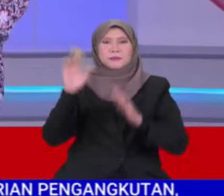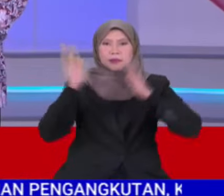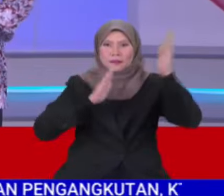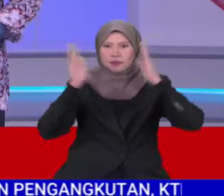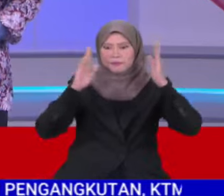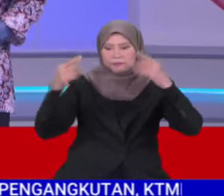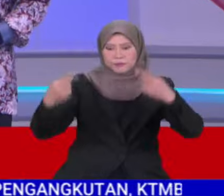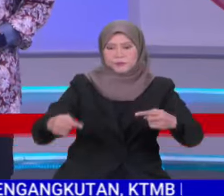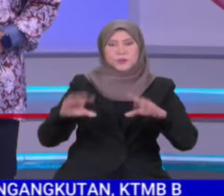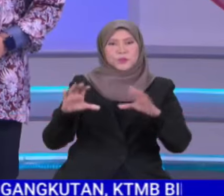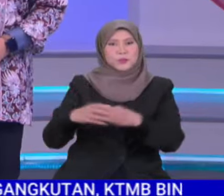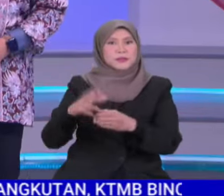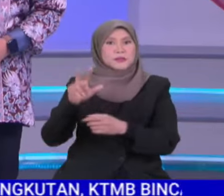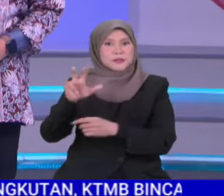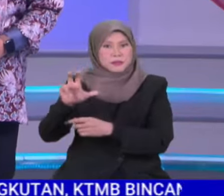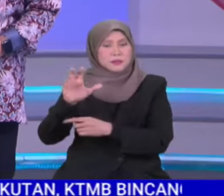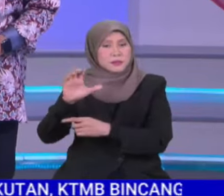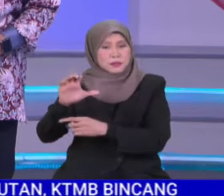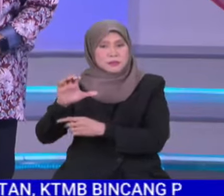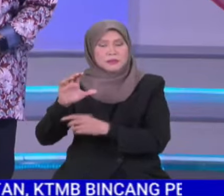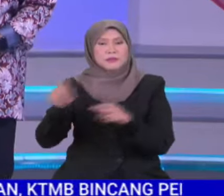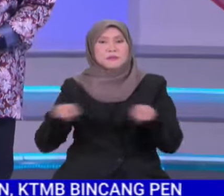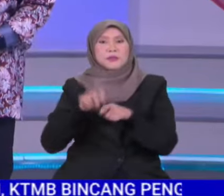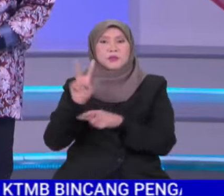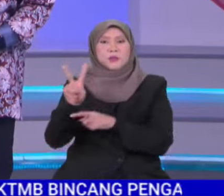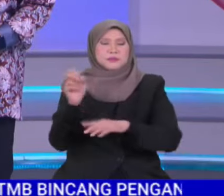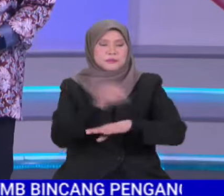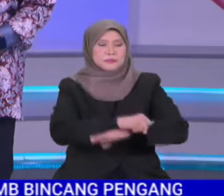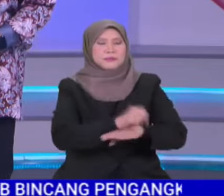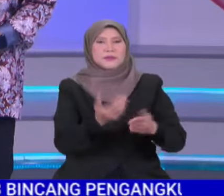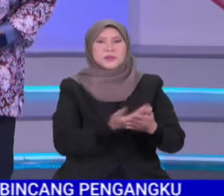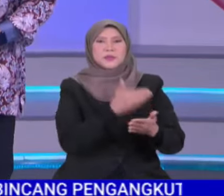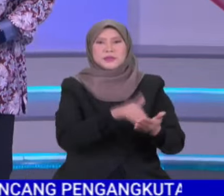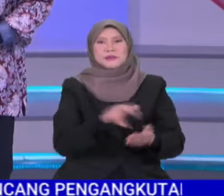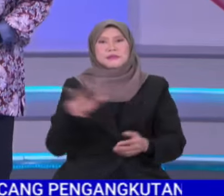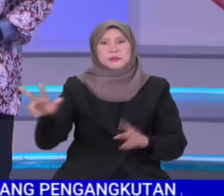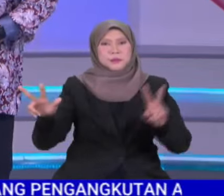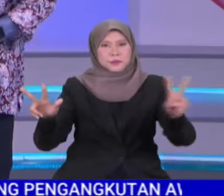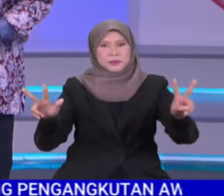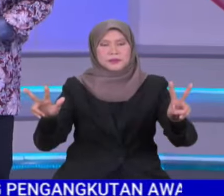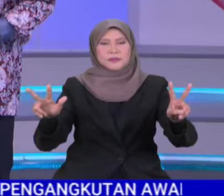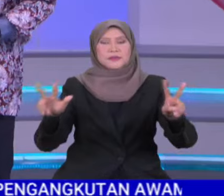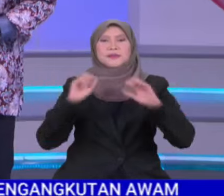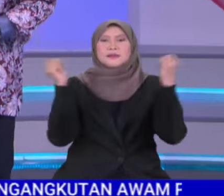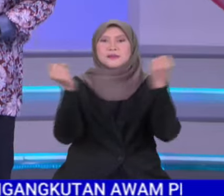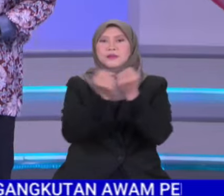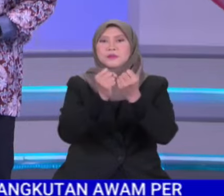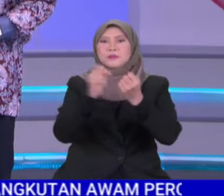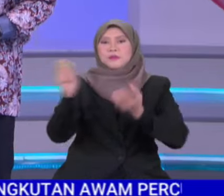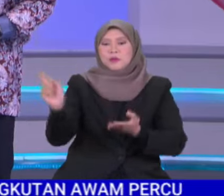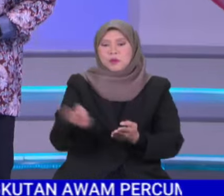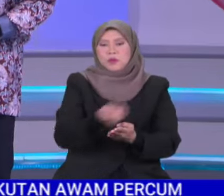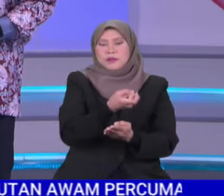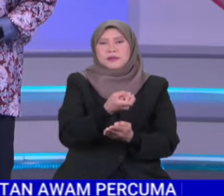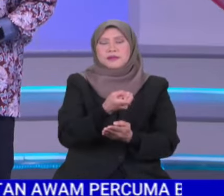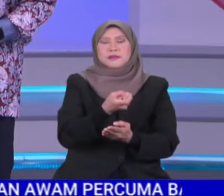menamatkan saingan kumpulan C di tempat kedua selepas menewaskan New Zealand 3-2 dalam aksi yang berlangsung di Stadium Hoki